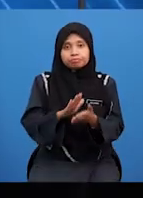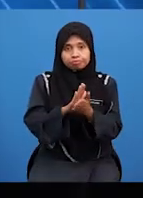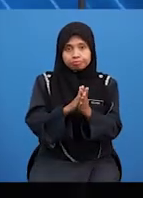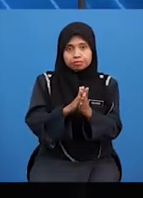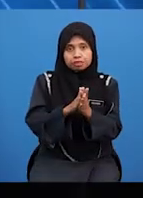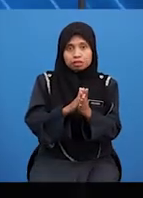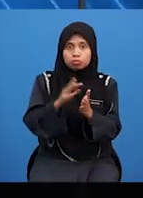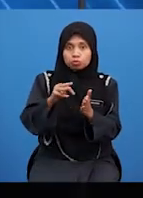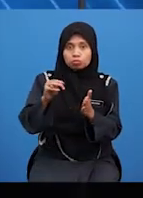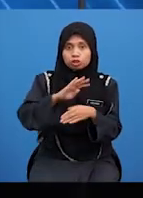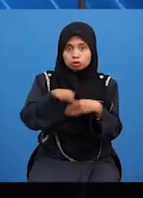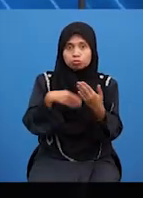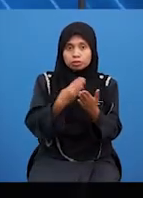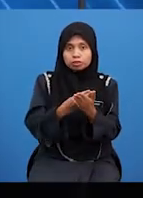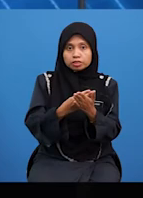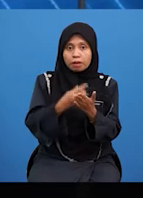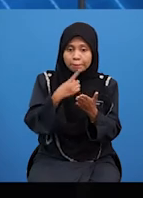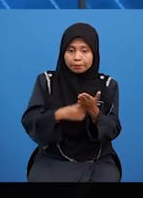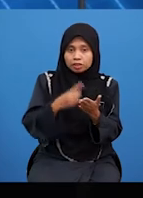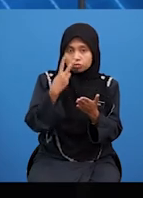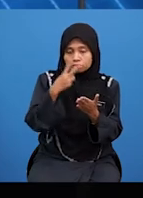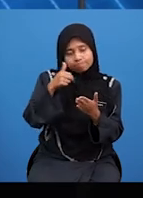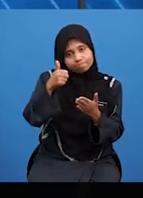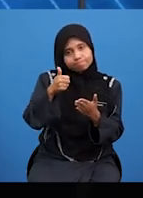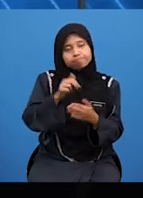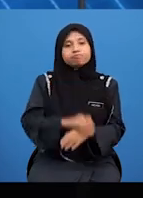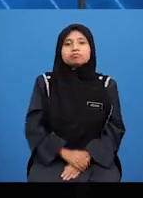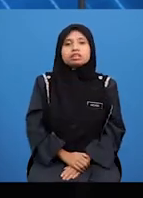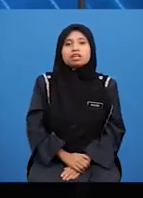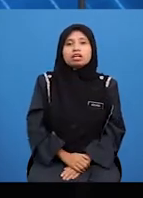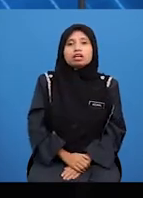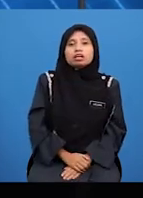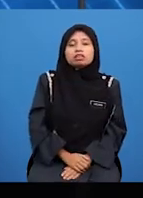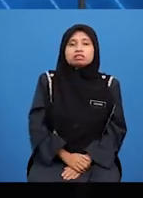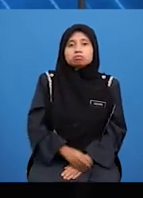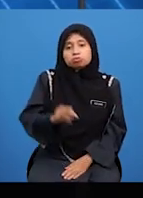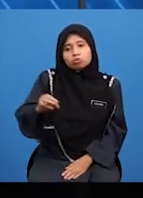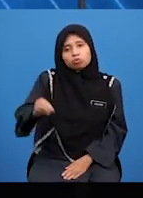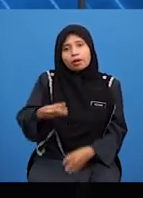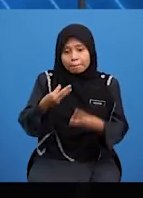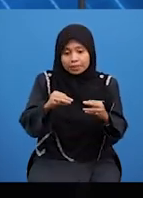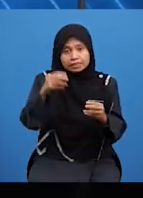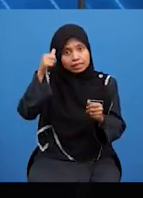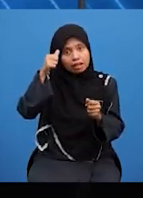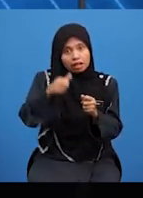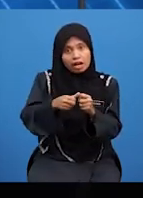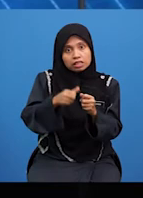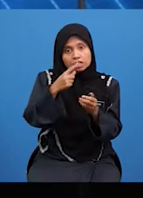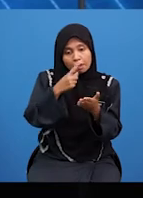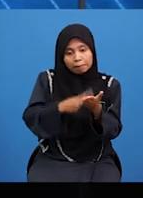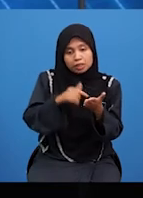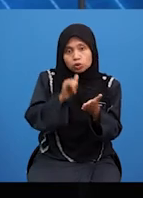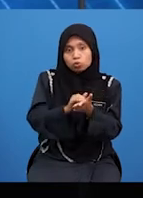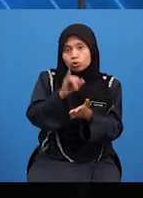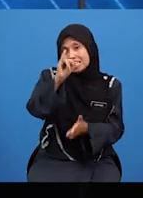Pelajar-pelajar sekalian, macam mana demonstrasi tadi? Menarik kan? Memang sangat menarik. Jadi pelajar-pelajar masih ingat tak apa yang dikatakan tentang